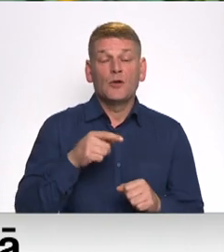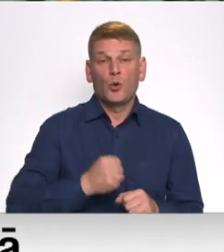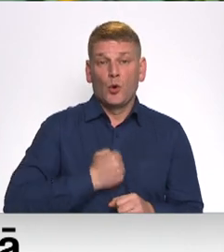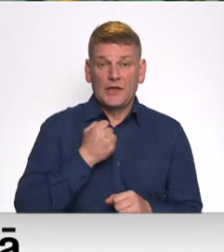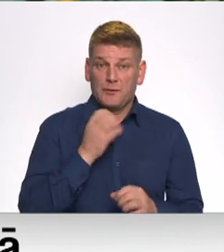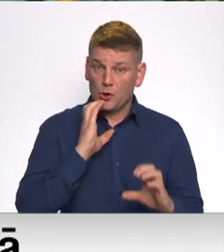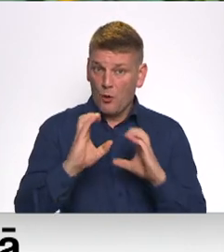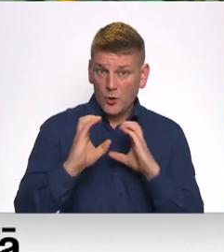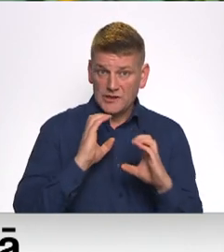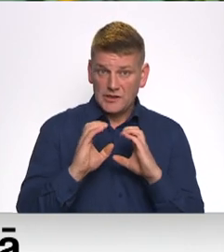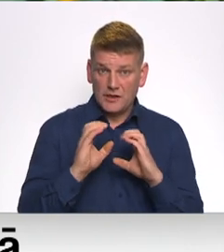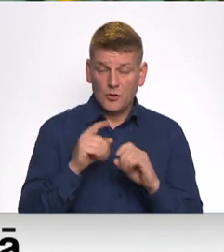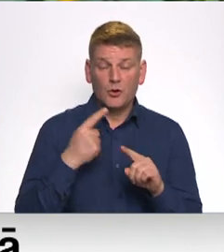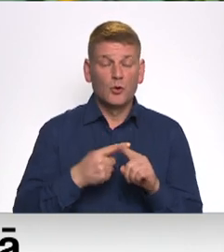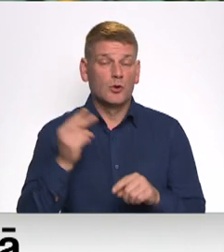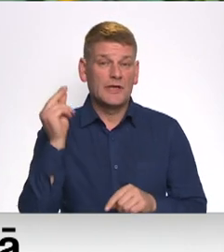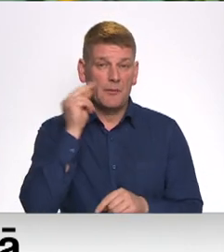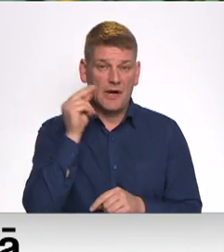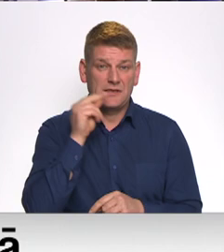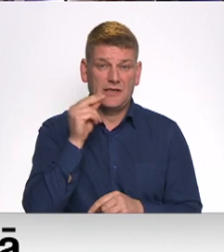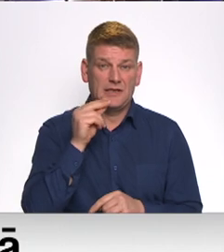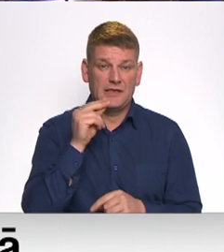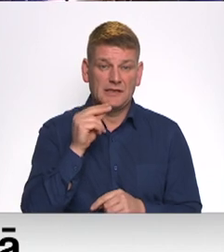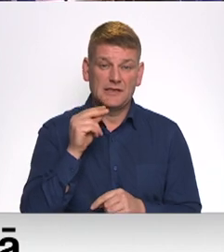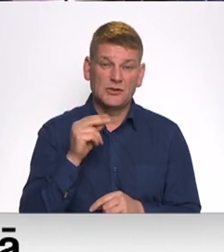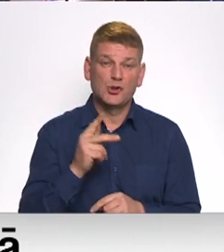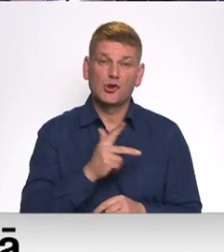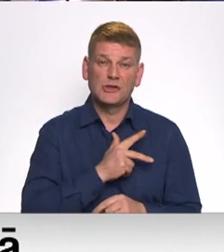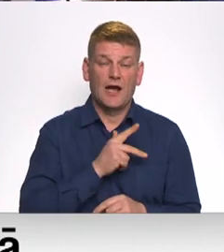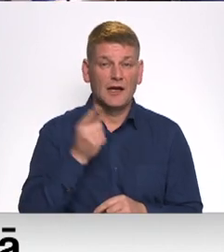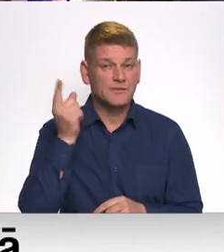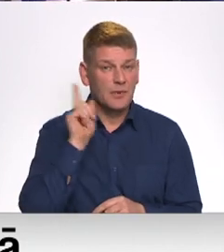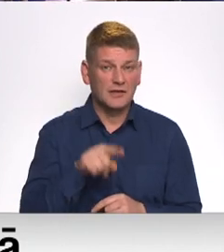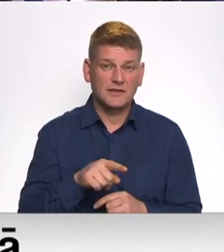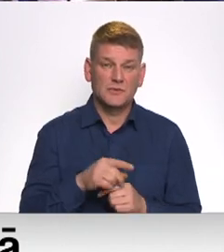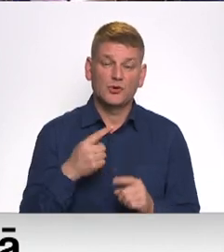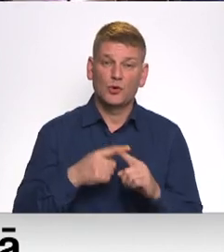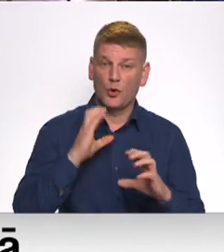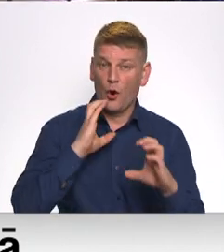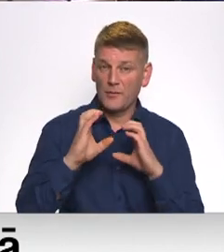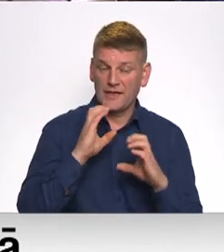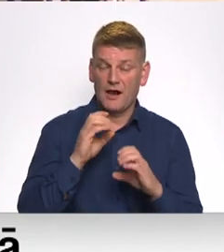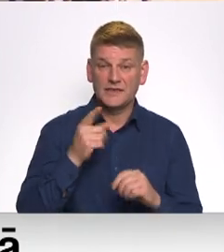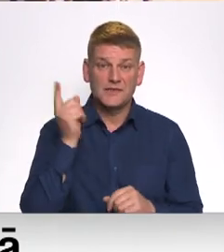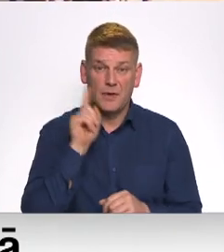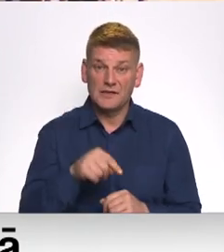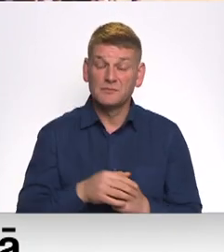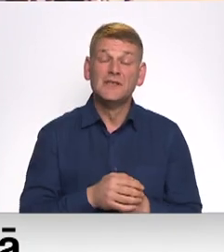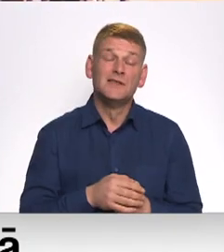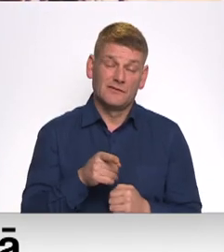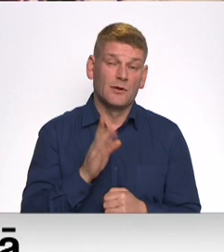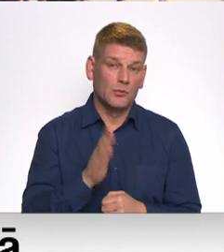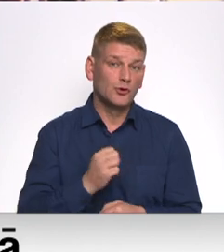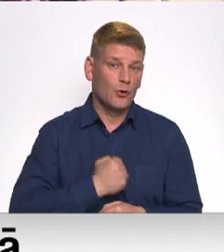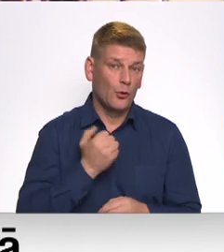komunicēt un iemācīties sociālās prasmes un komunikācijas prasmes, nu tad viņam būs ļoti